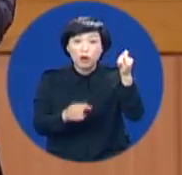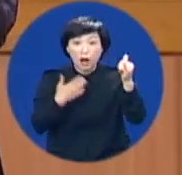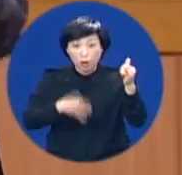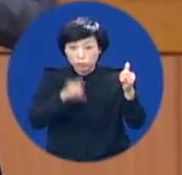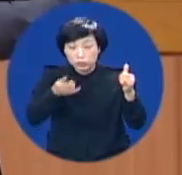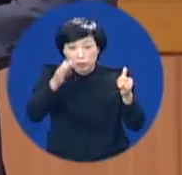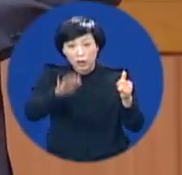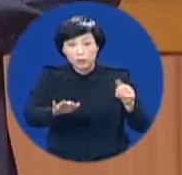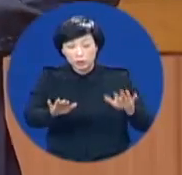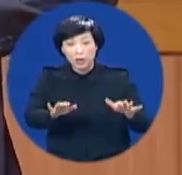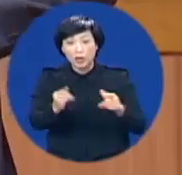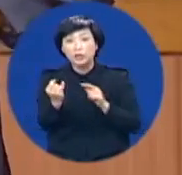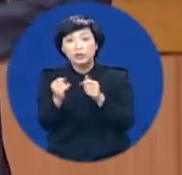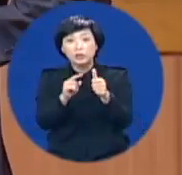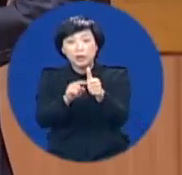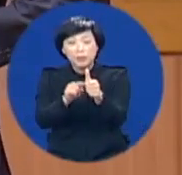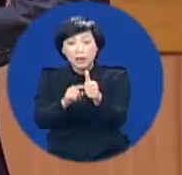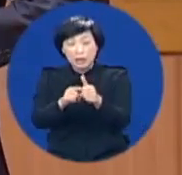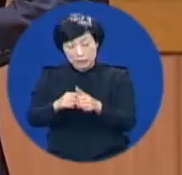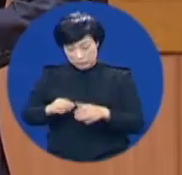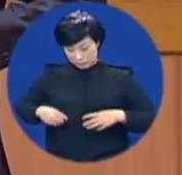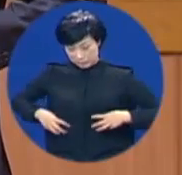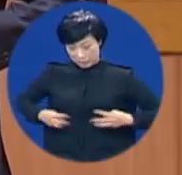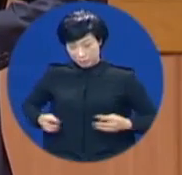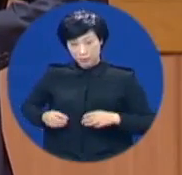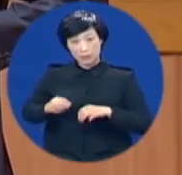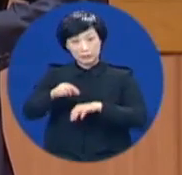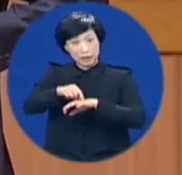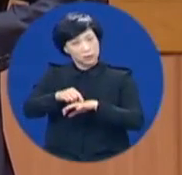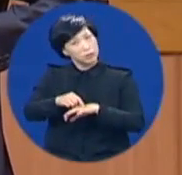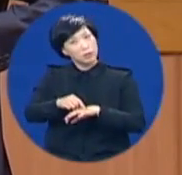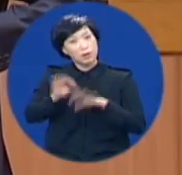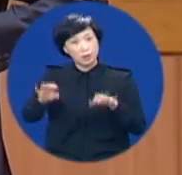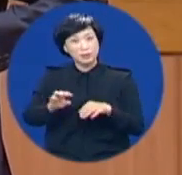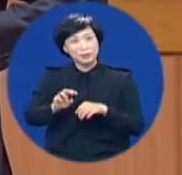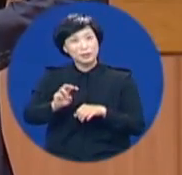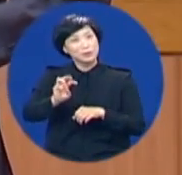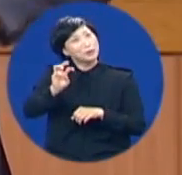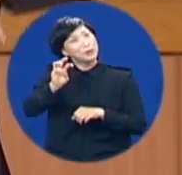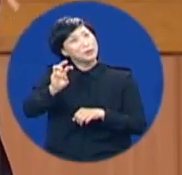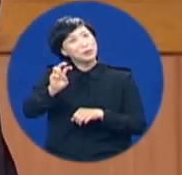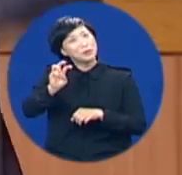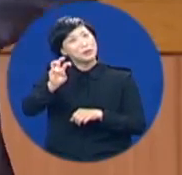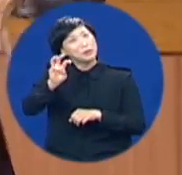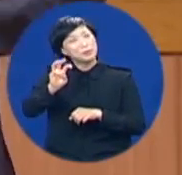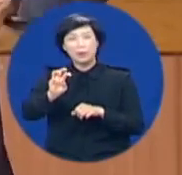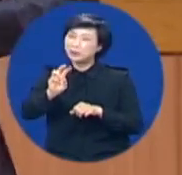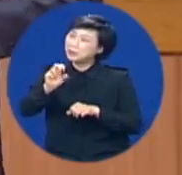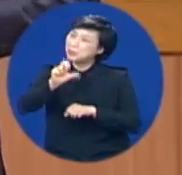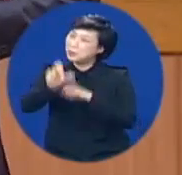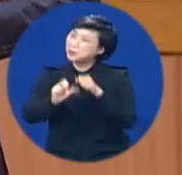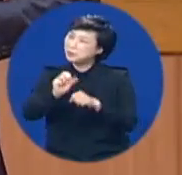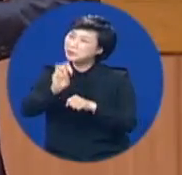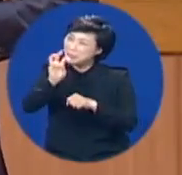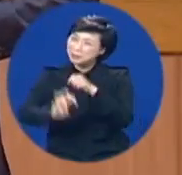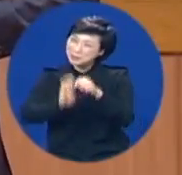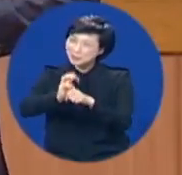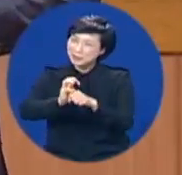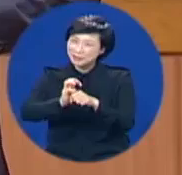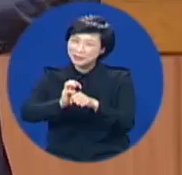그런데 자기 갈비와 살을 25년, 30년 만에 만났으니 자기 것이라 이마 자기